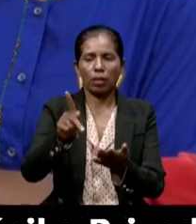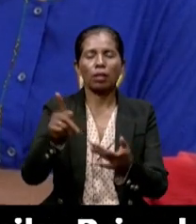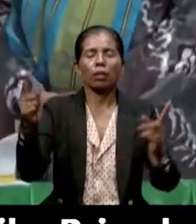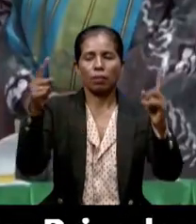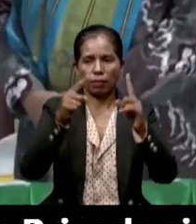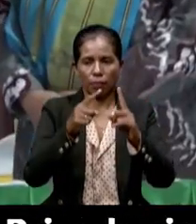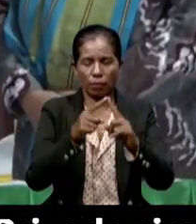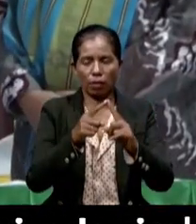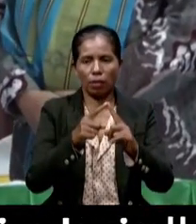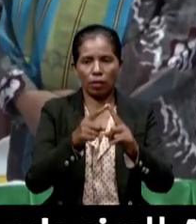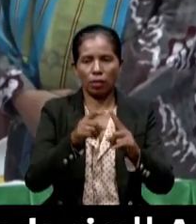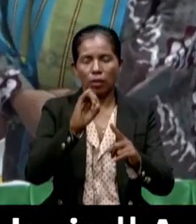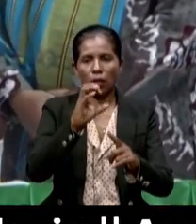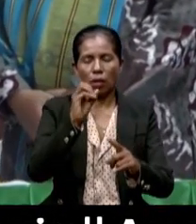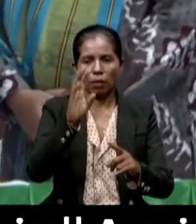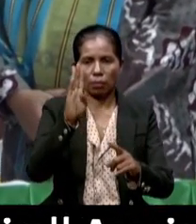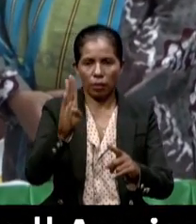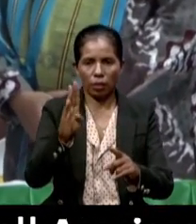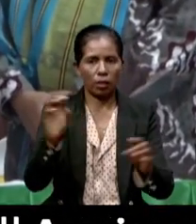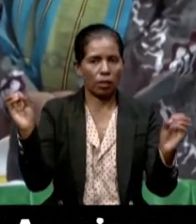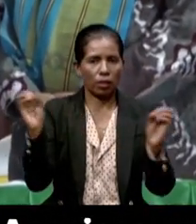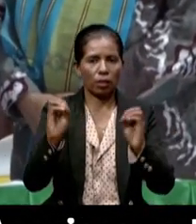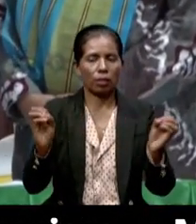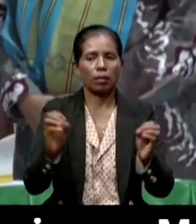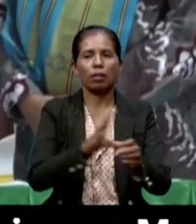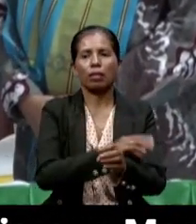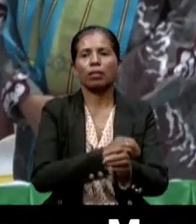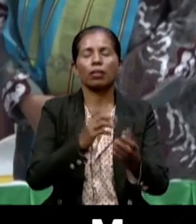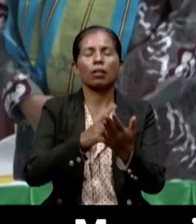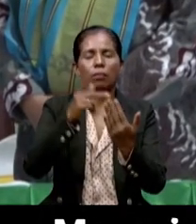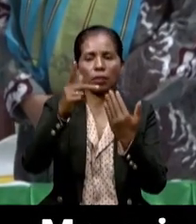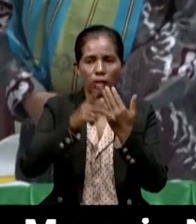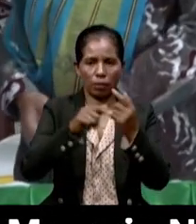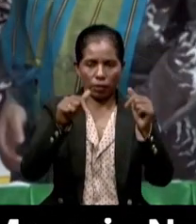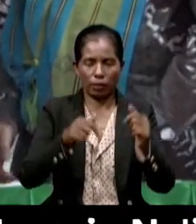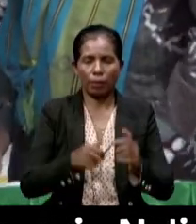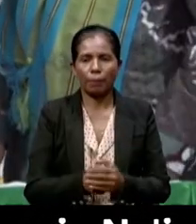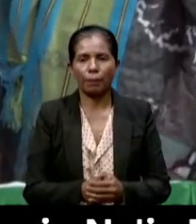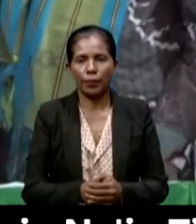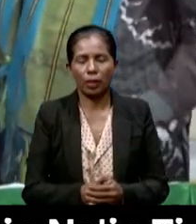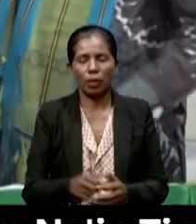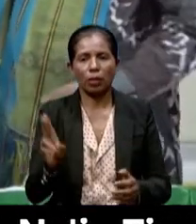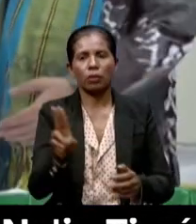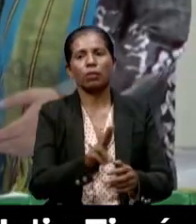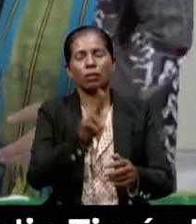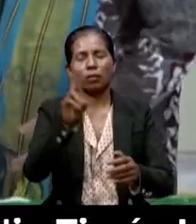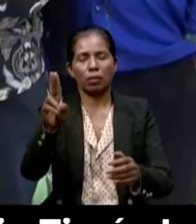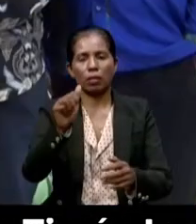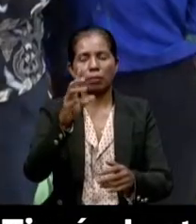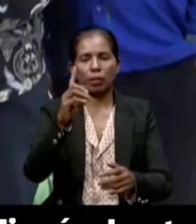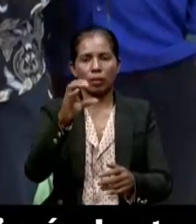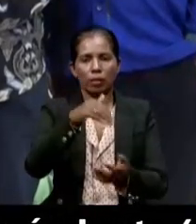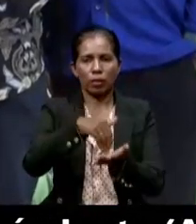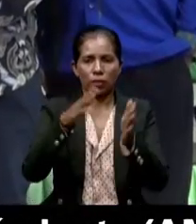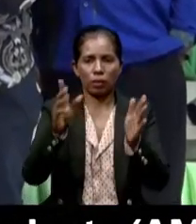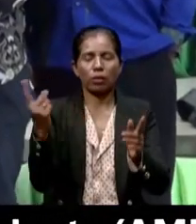iha IOB kerja nia la iha propinas tradisional ba programa ida ne. Nunemos ba universidade Atmajaya ni istudante